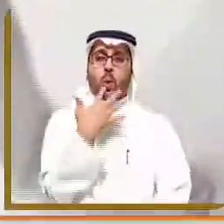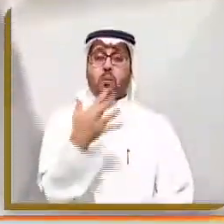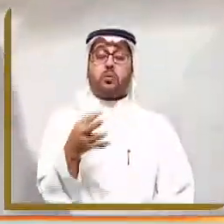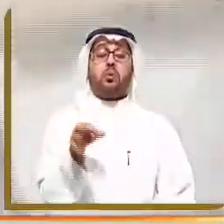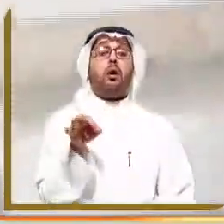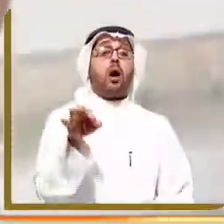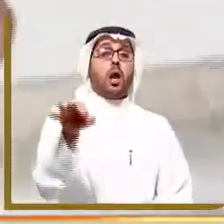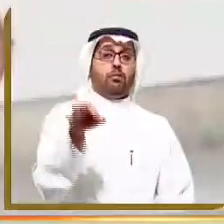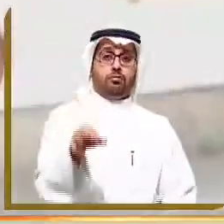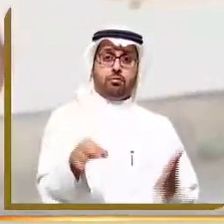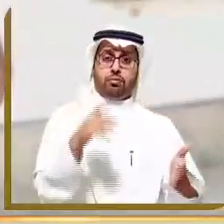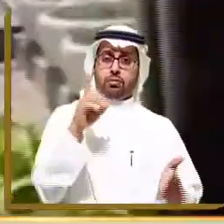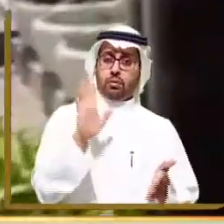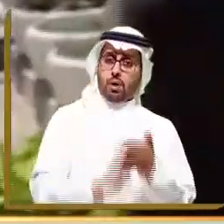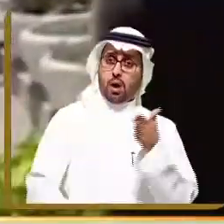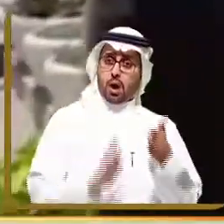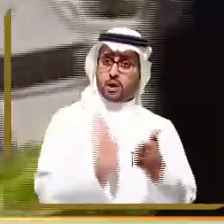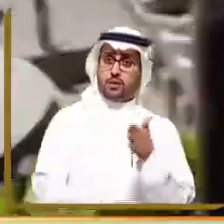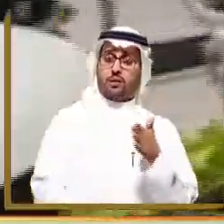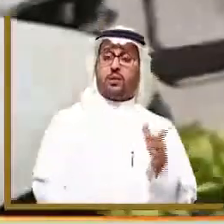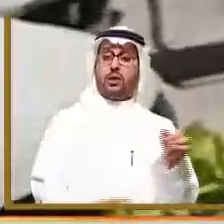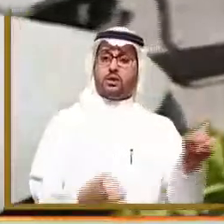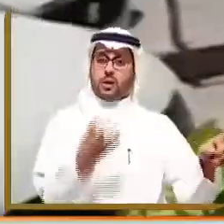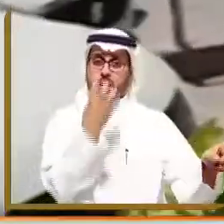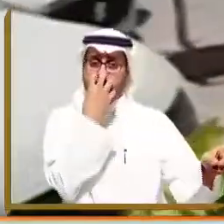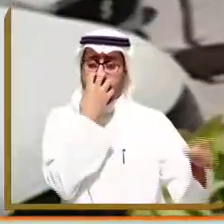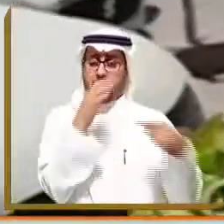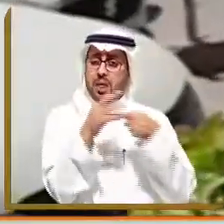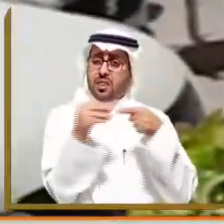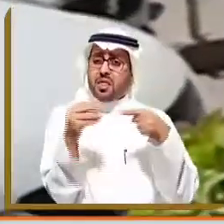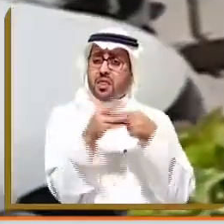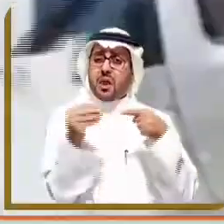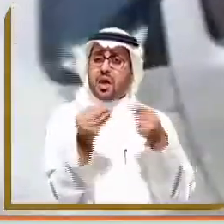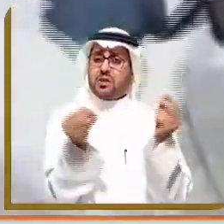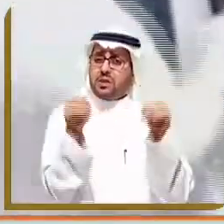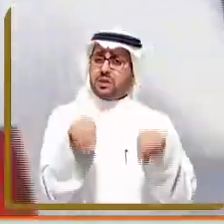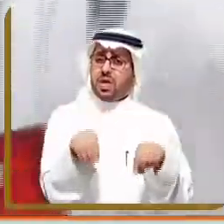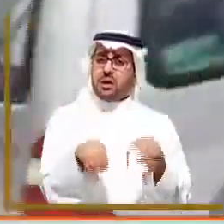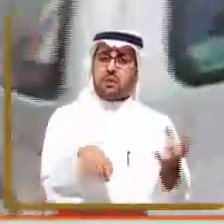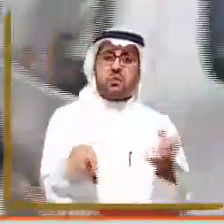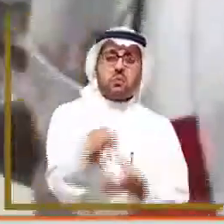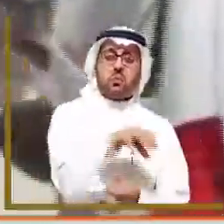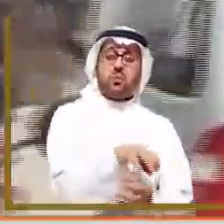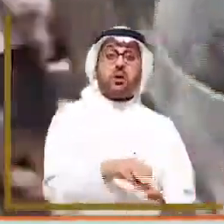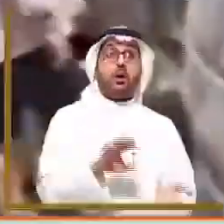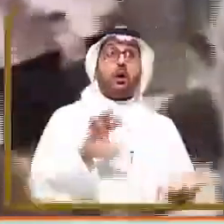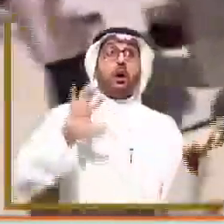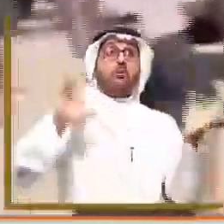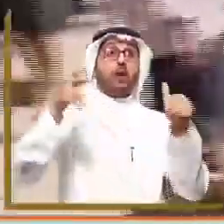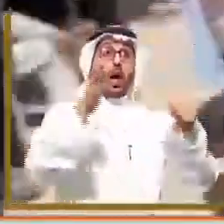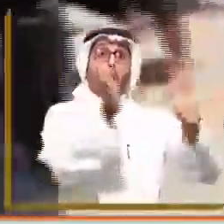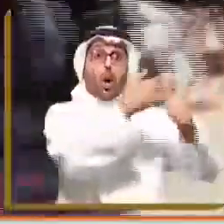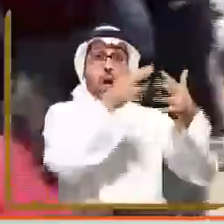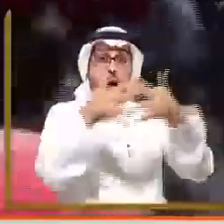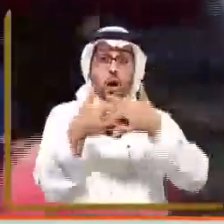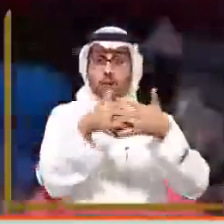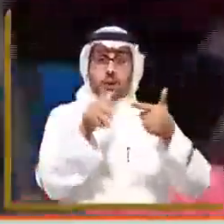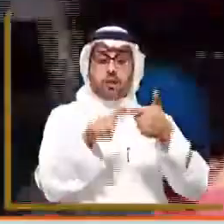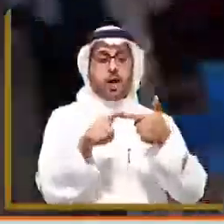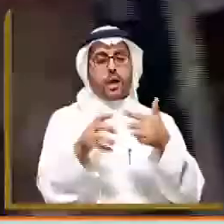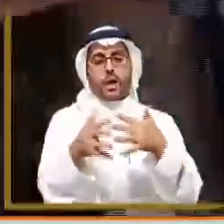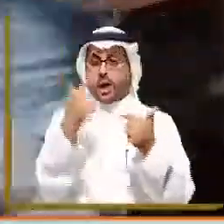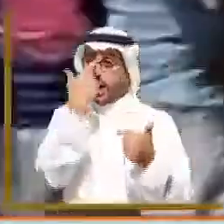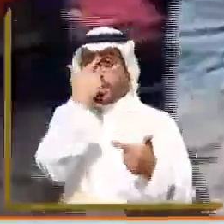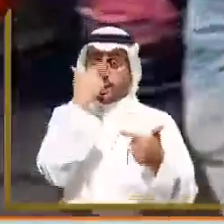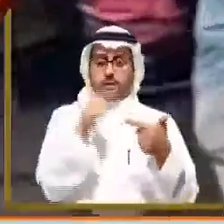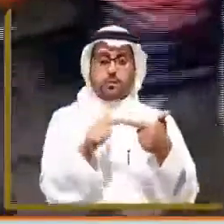16.5 مليون إصابة في الهند، التي أصبحت ثانية أكثر دولة متضررة جراء الفيروس في العالم بعد الولايات المتحدة. وفي